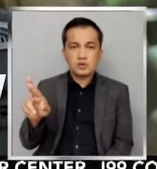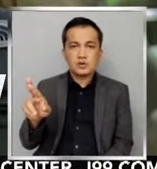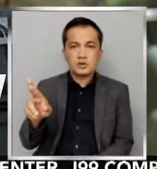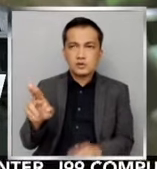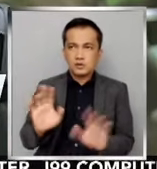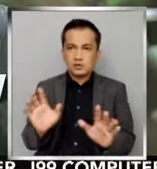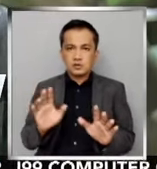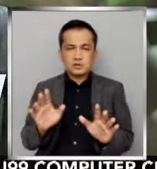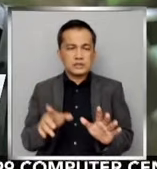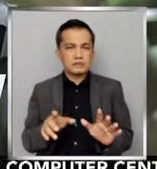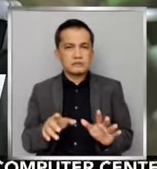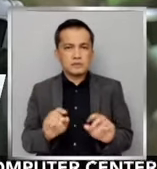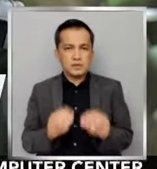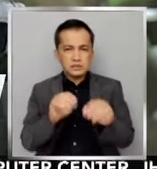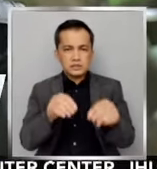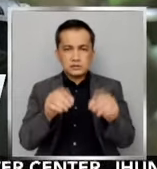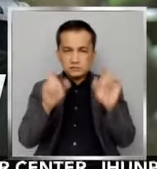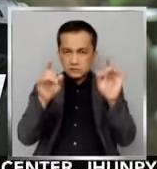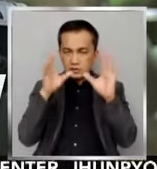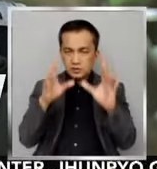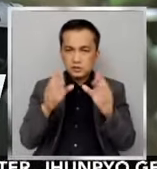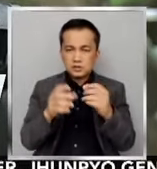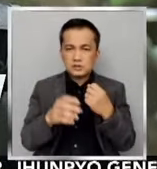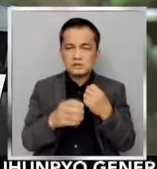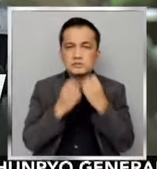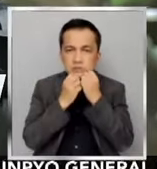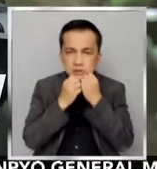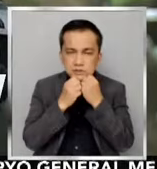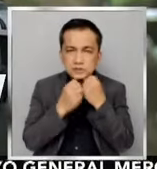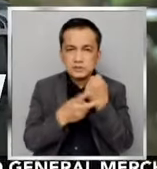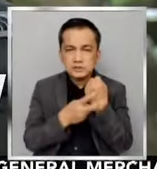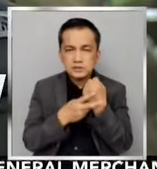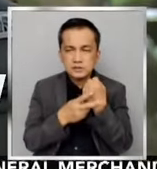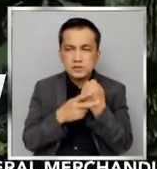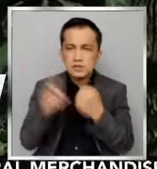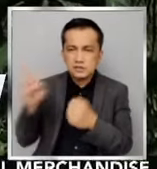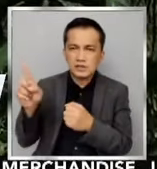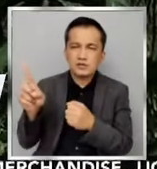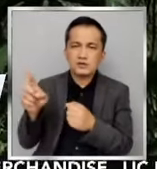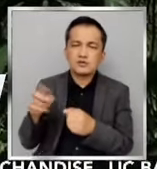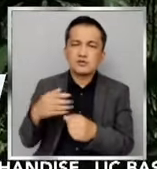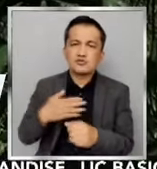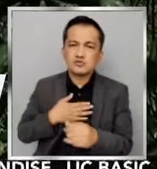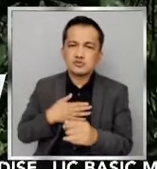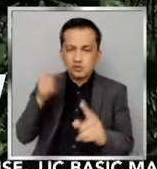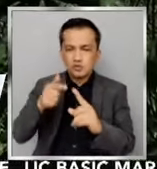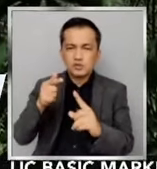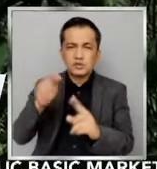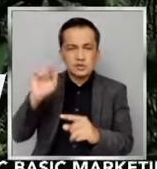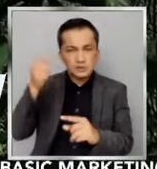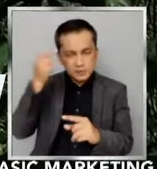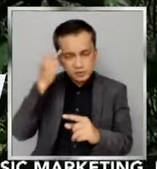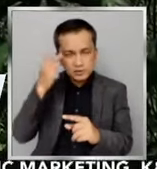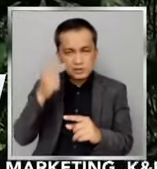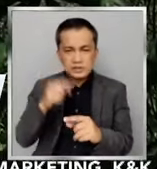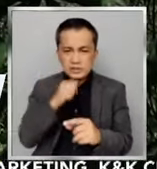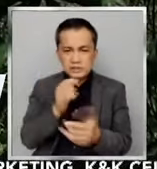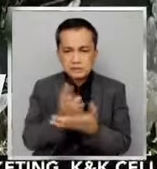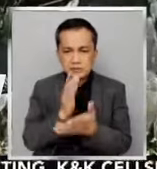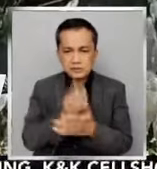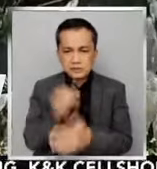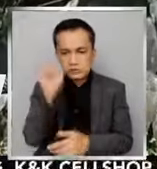makompromiso yung conservation na alam kong isang pillar din naman ng administrasyong ito. Kasi mahalaga siya. Hindi lang ito basta-basta nakatenggang